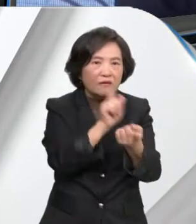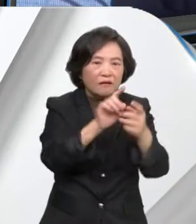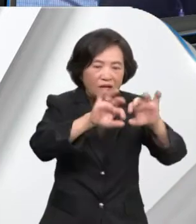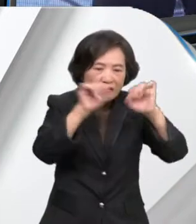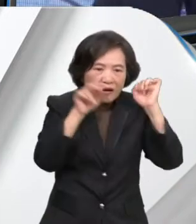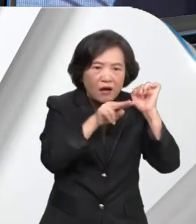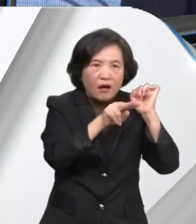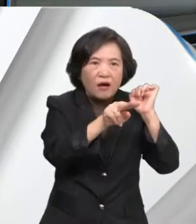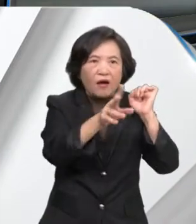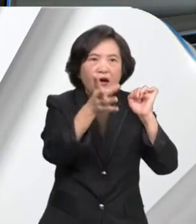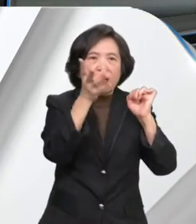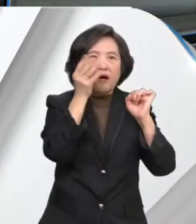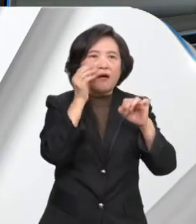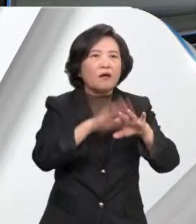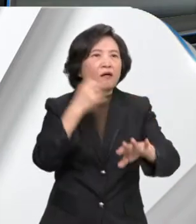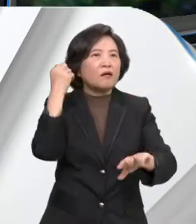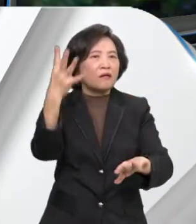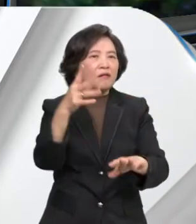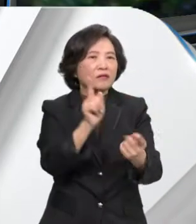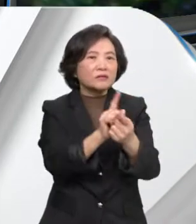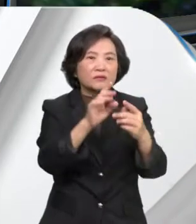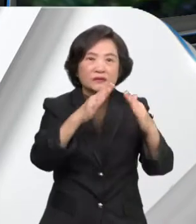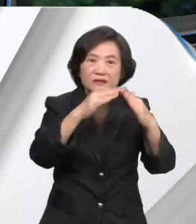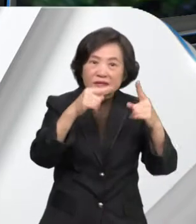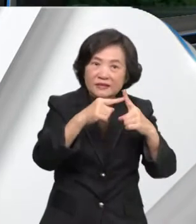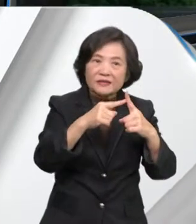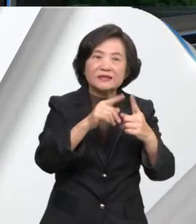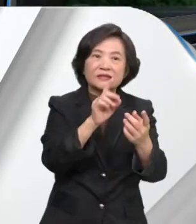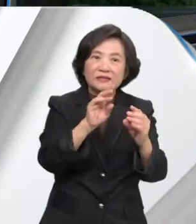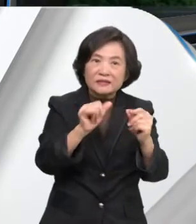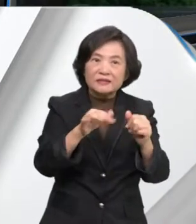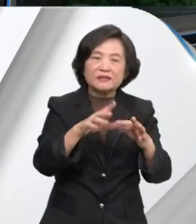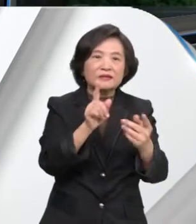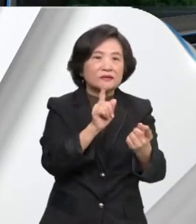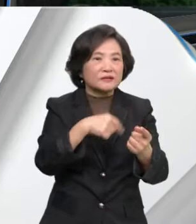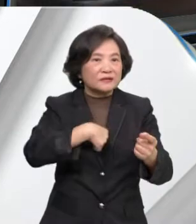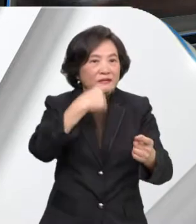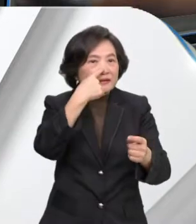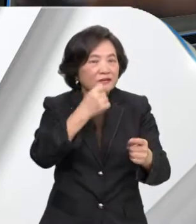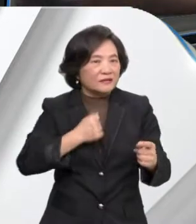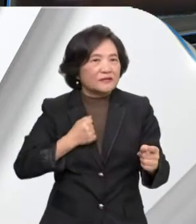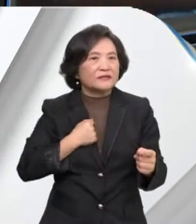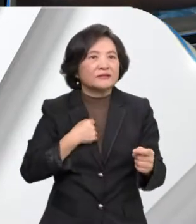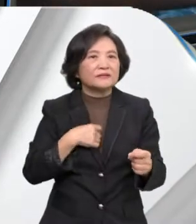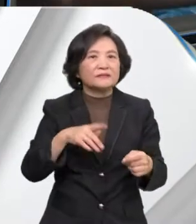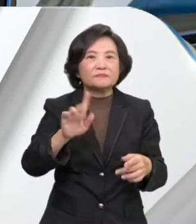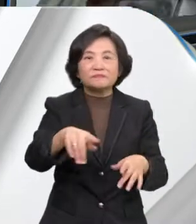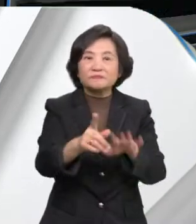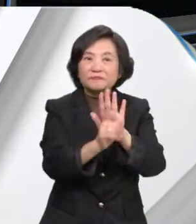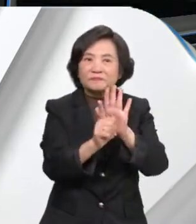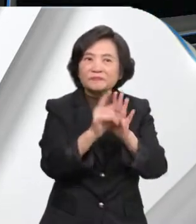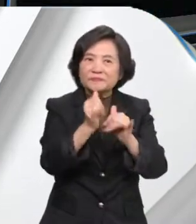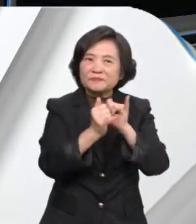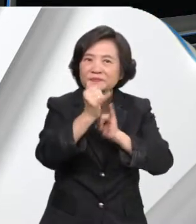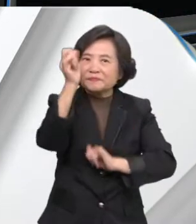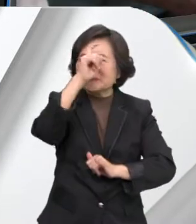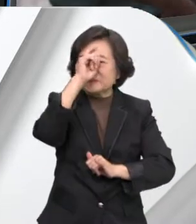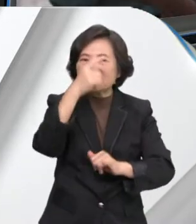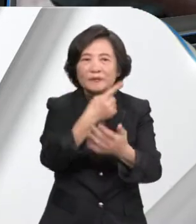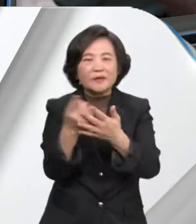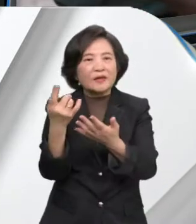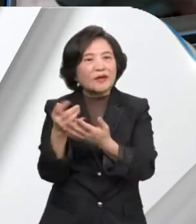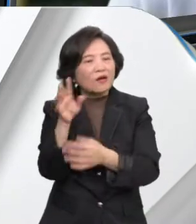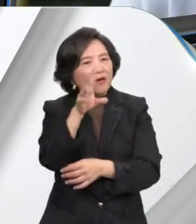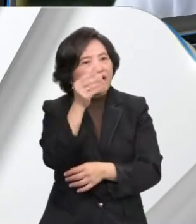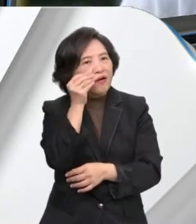新的认识两笪土地，认识武汉人，让认识自家。客家希望透过故事，观众在对